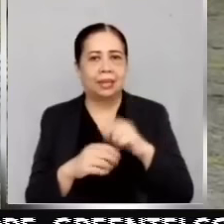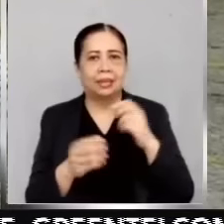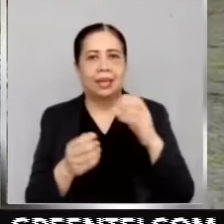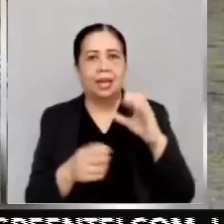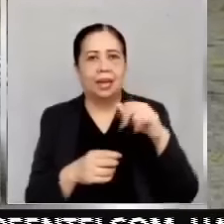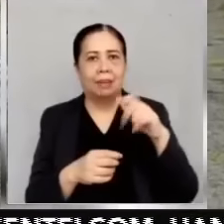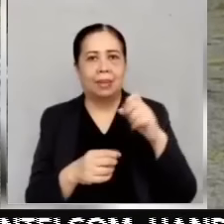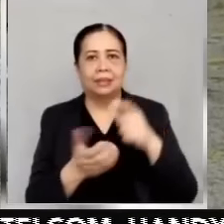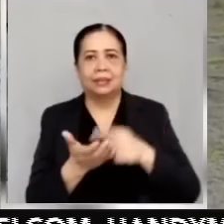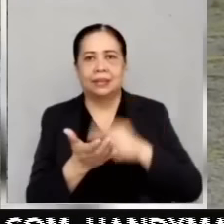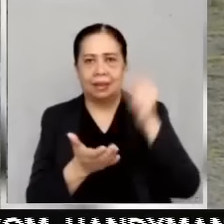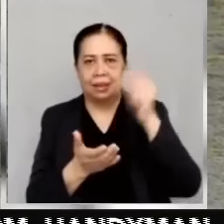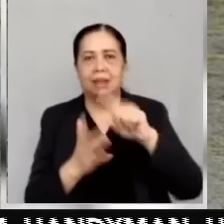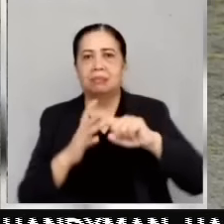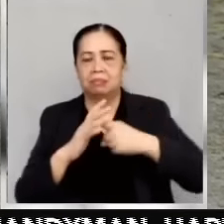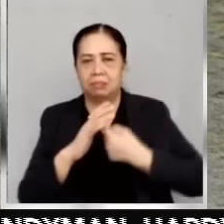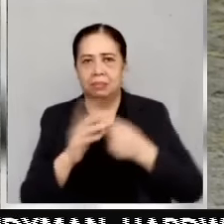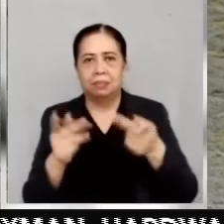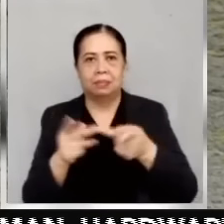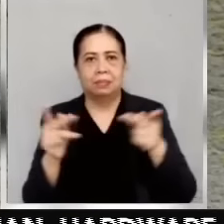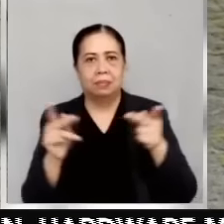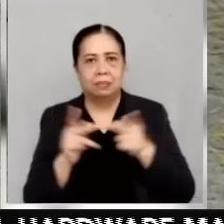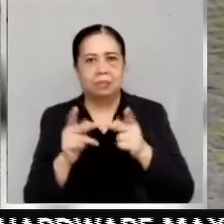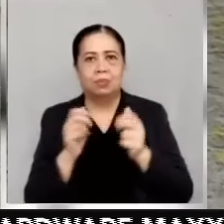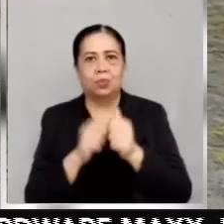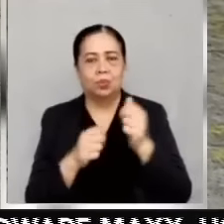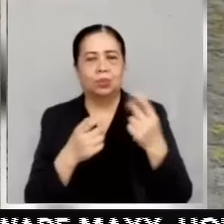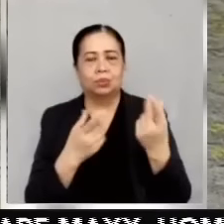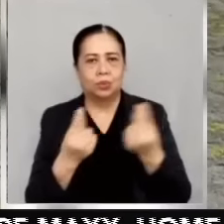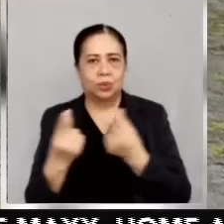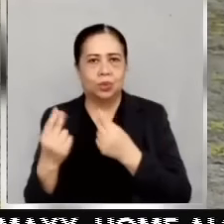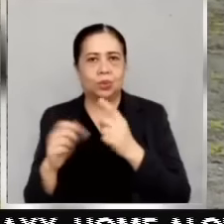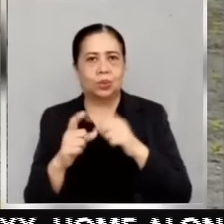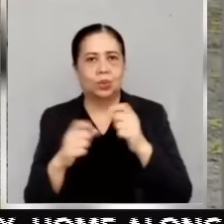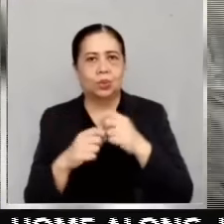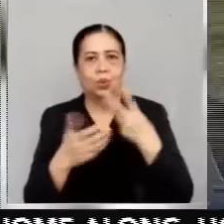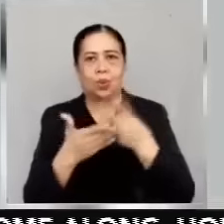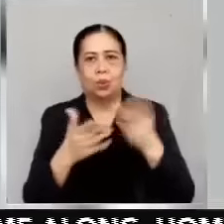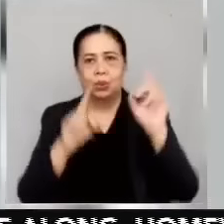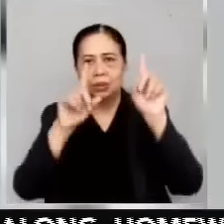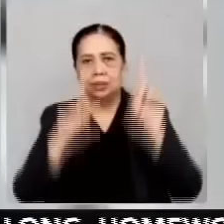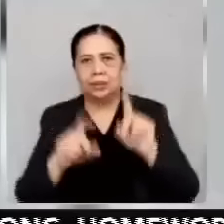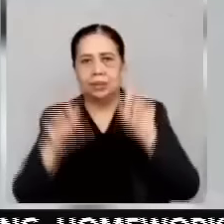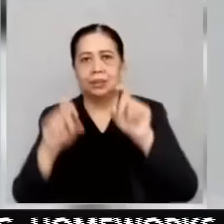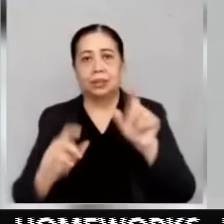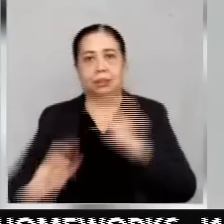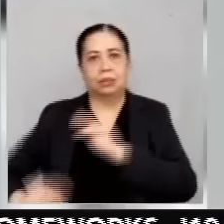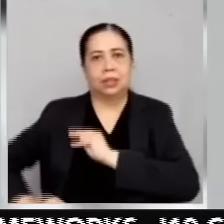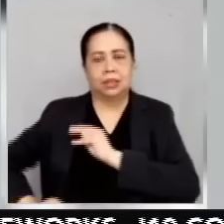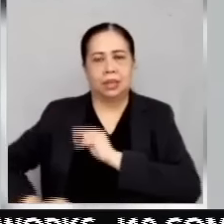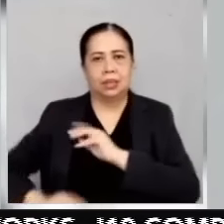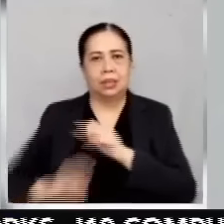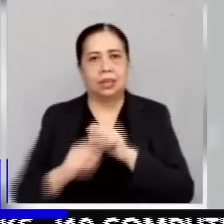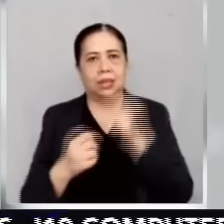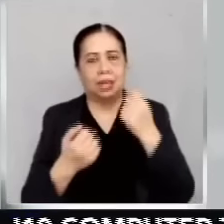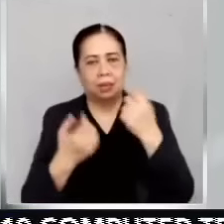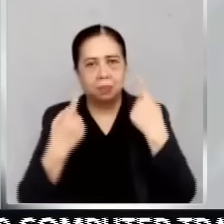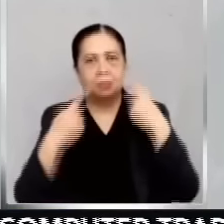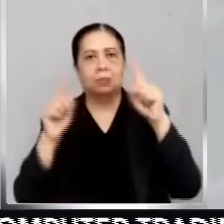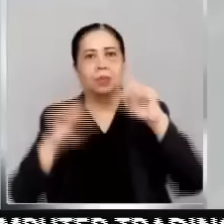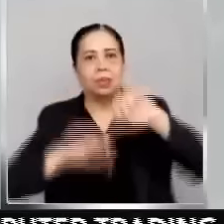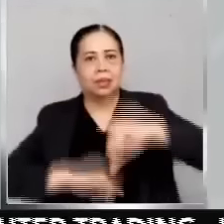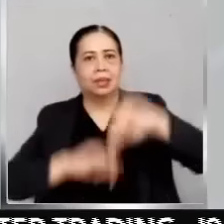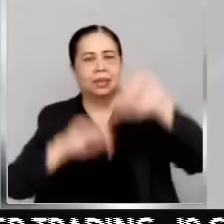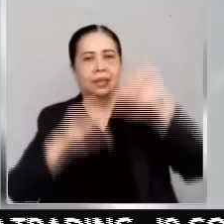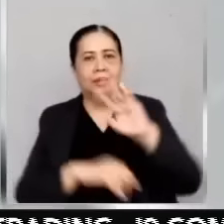isinagawa ang launch, lugar kung saan karaniwang ginagawa ang weapons testing ng militar. Matapos makamit ang target altitude na